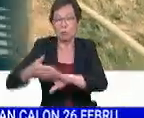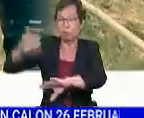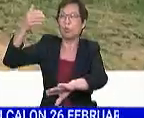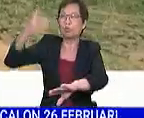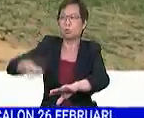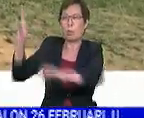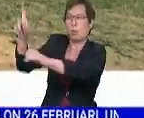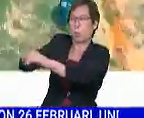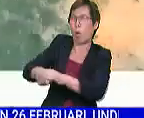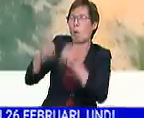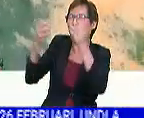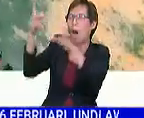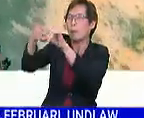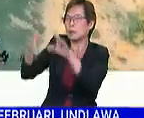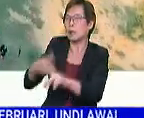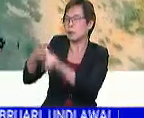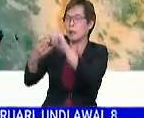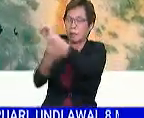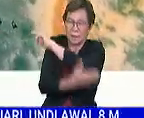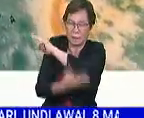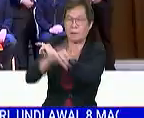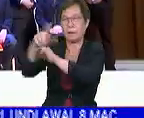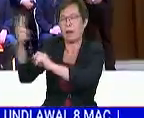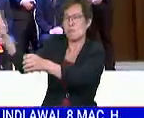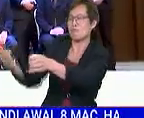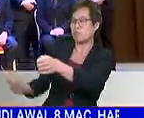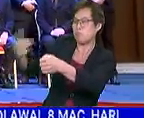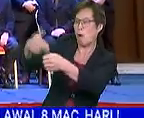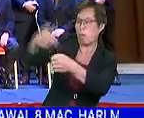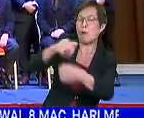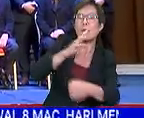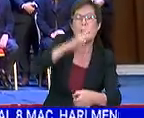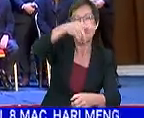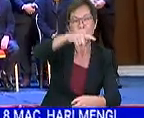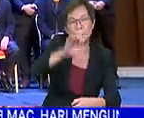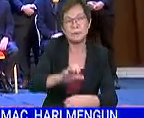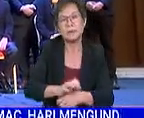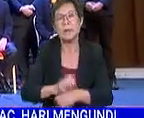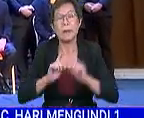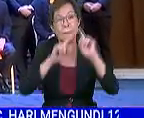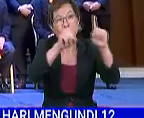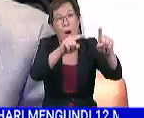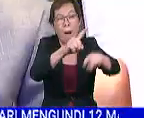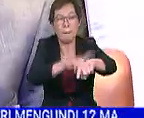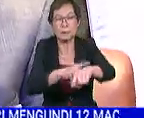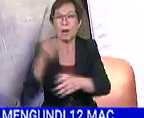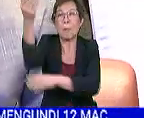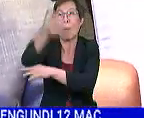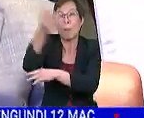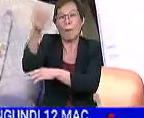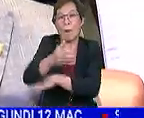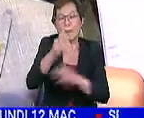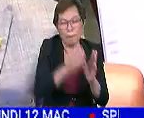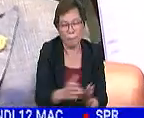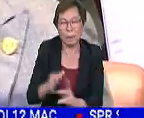ini telah menarik ramai peserta dari negara lain Beliau berkata demikian pada sidang media selepas menghadiri sesi pembentangan pelan